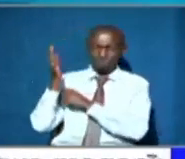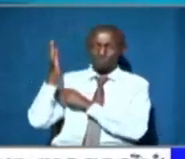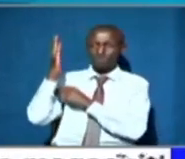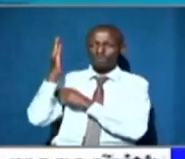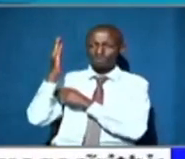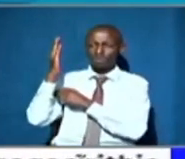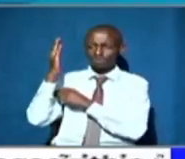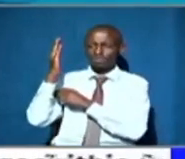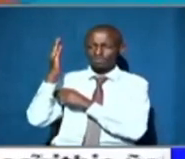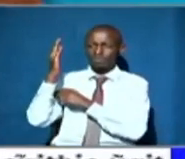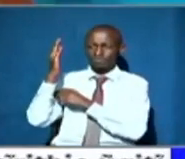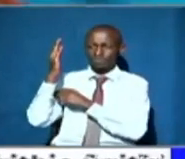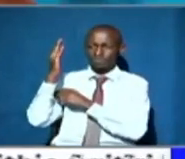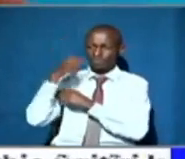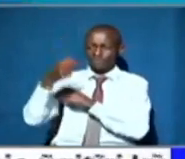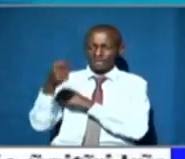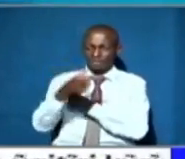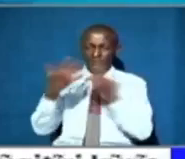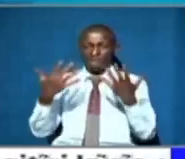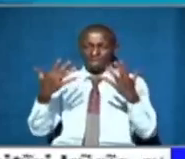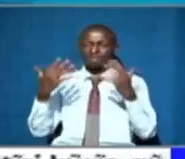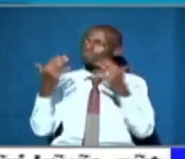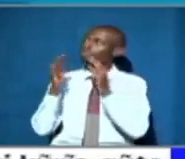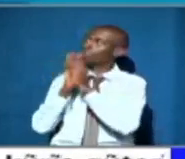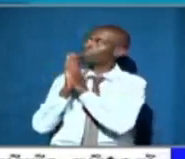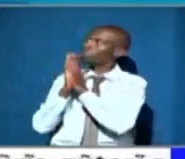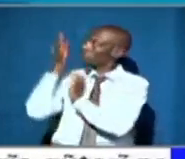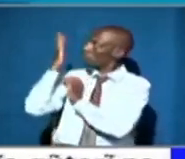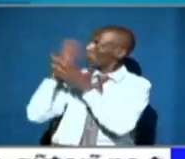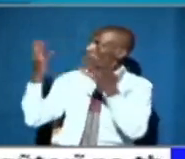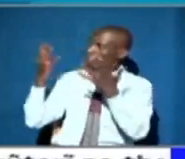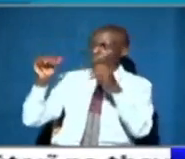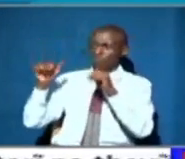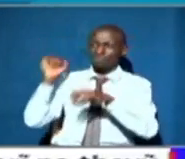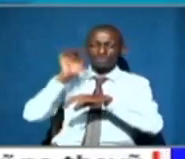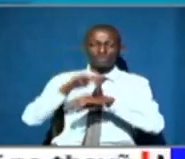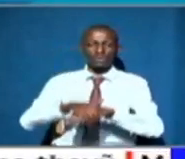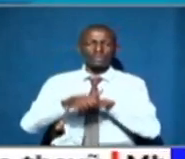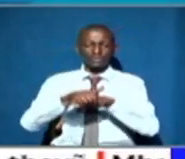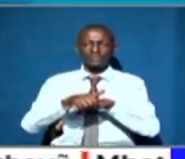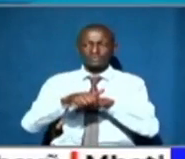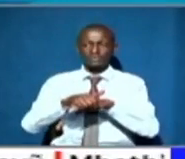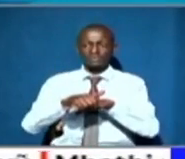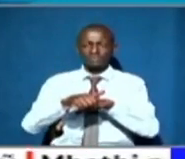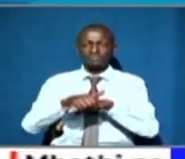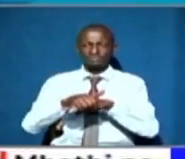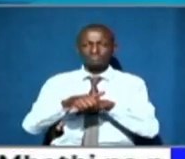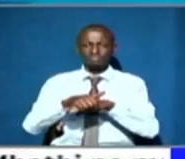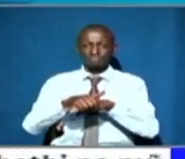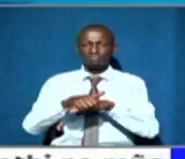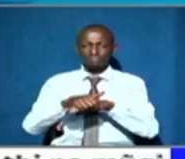guthini wa mweriu yo woe moko maku muhoe gai kindu ndingicoka ithiaga street yes